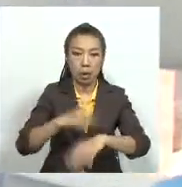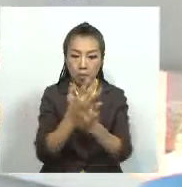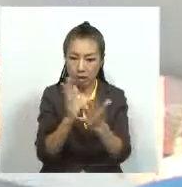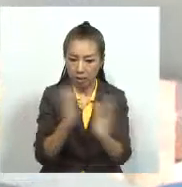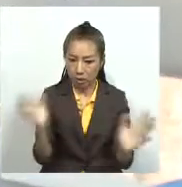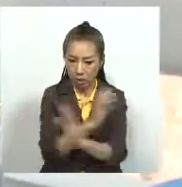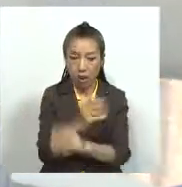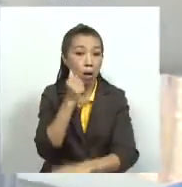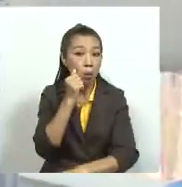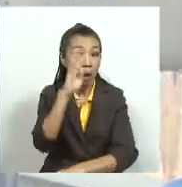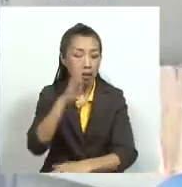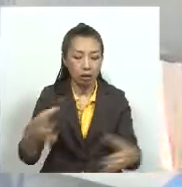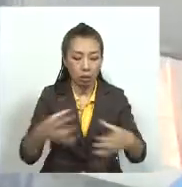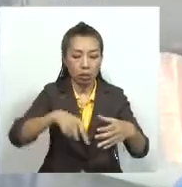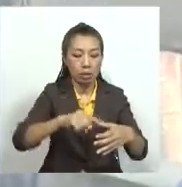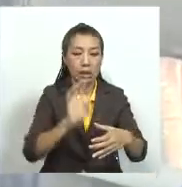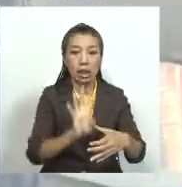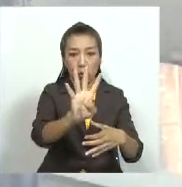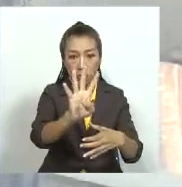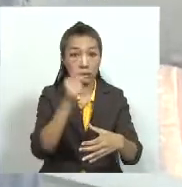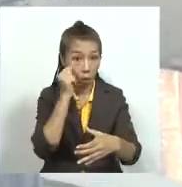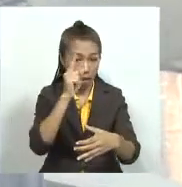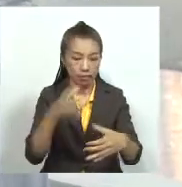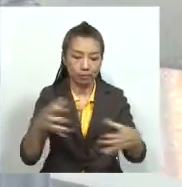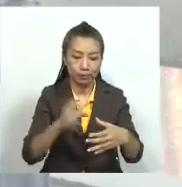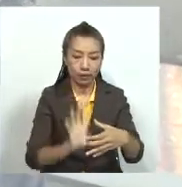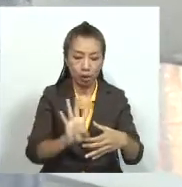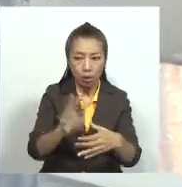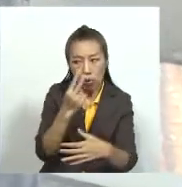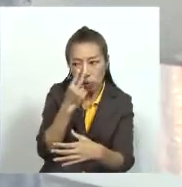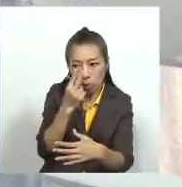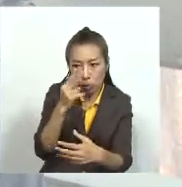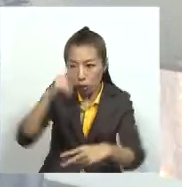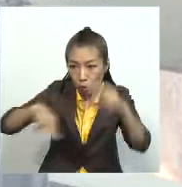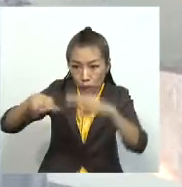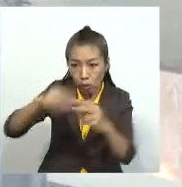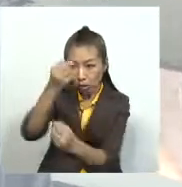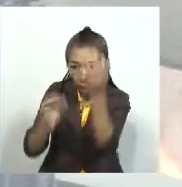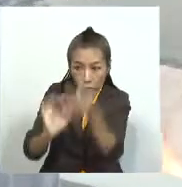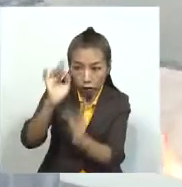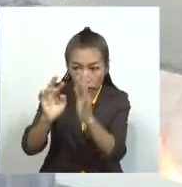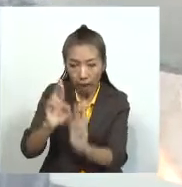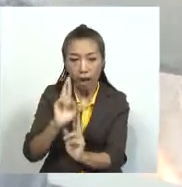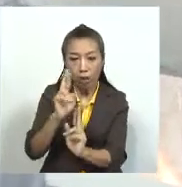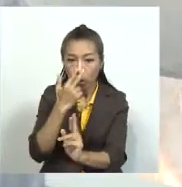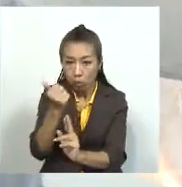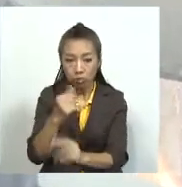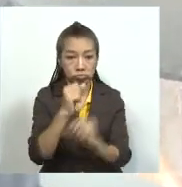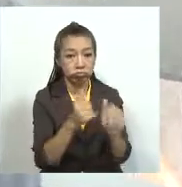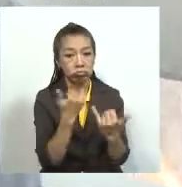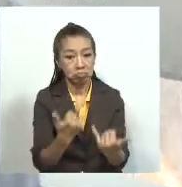วันละ4คนมานั่งเฝ้าระวังไฟป่าดูแลไฟป่าที่จะเกิดขึ้นครับในพื้นที ่สถานการณ์